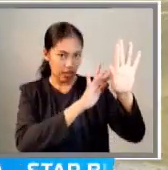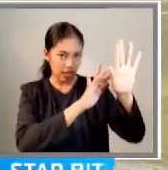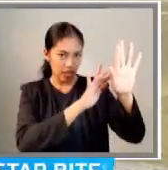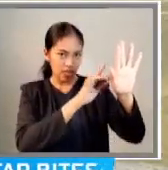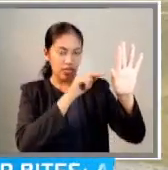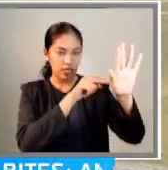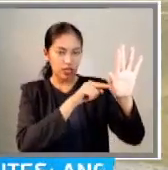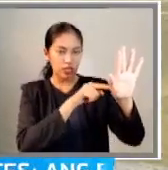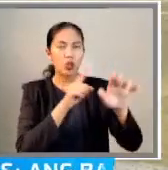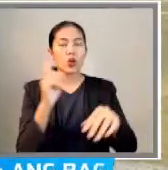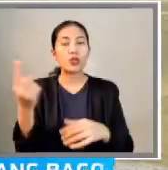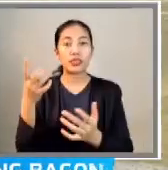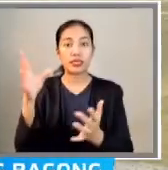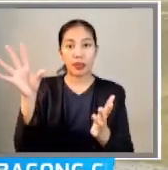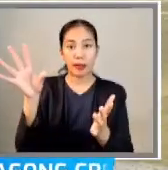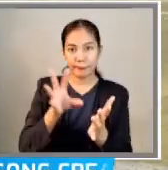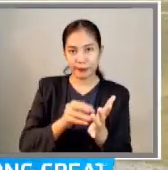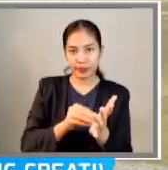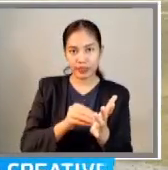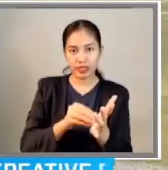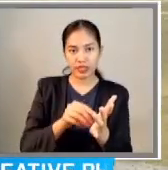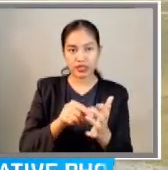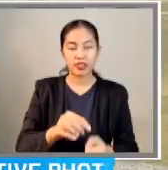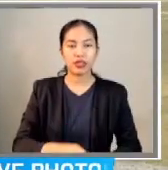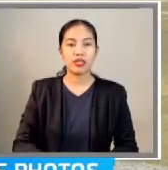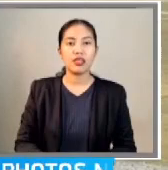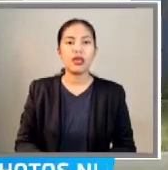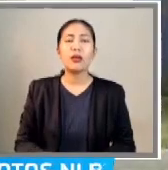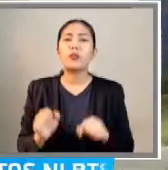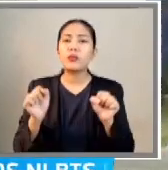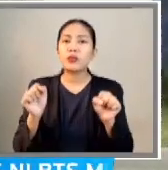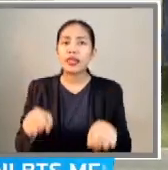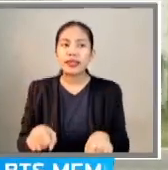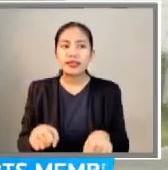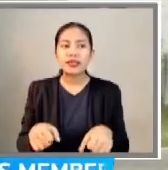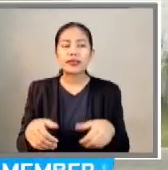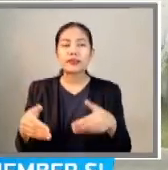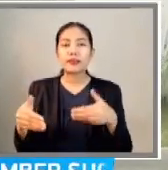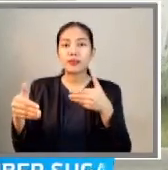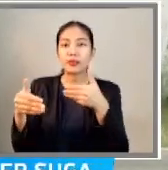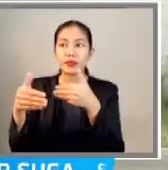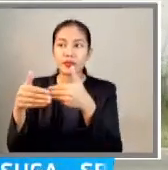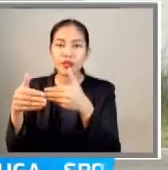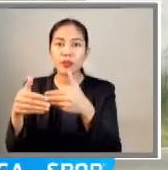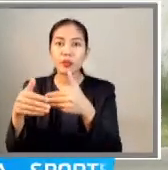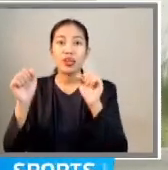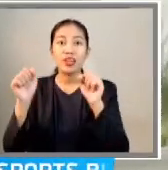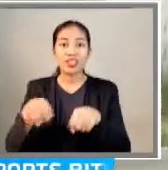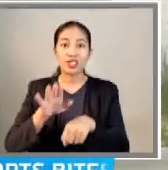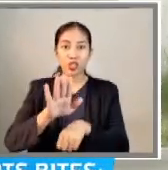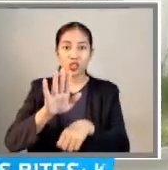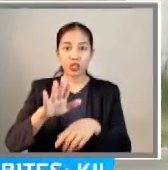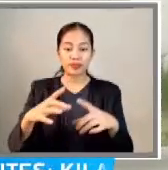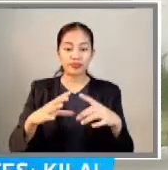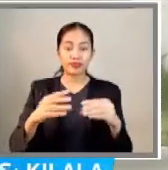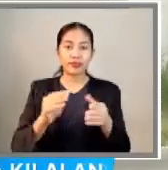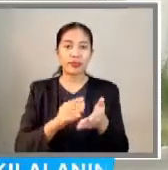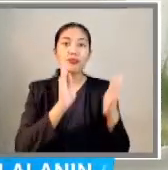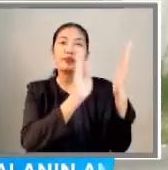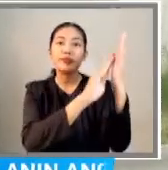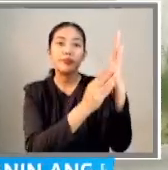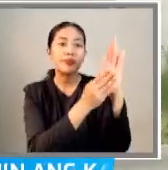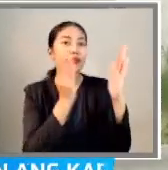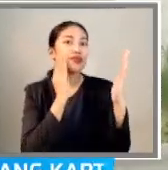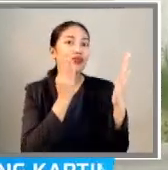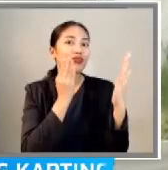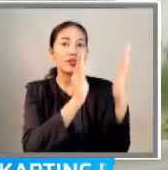naman pong makalapit o magpahid ng inyong mga panyo pero may magbabantay doon mismo